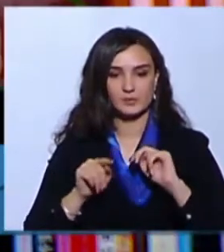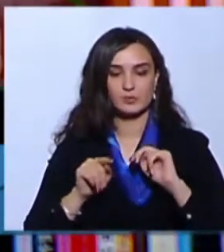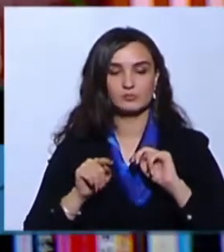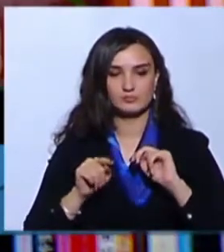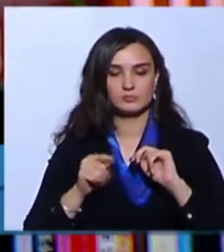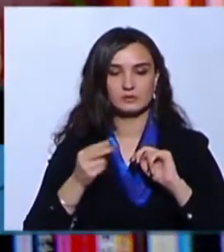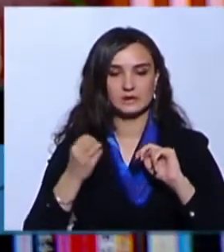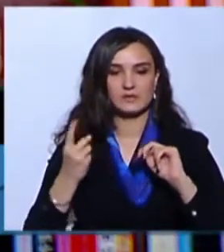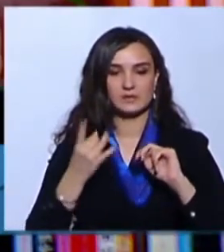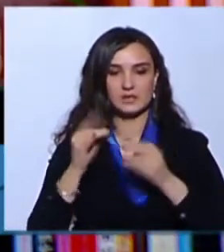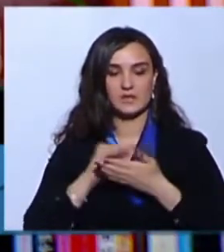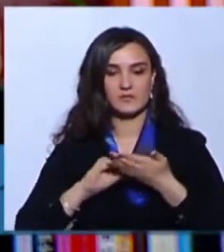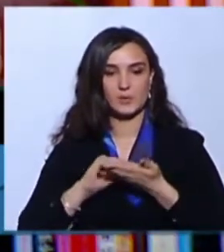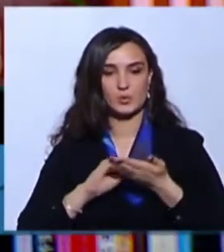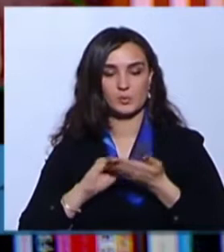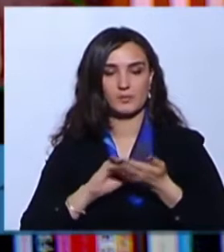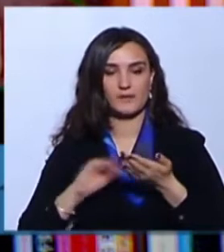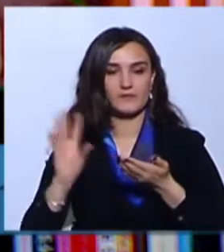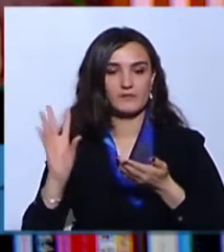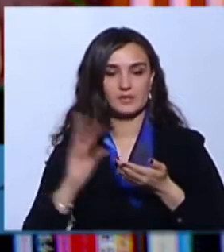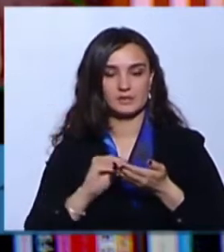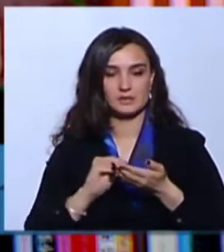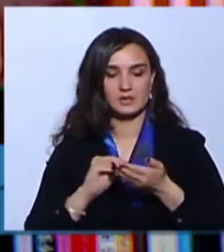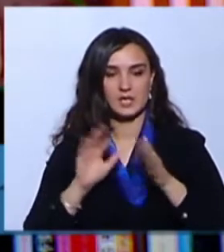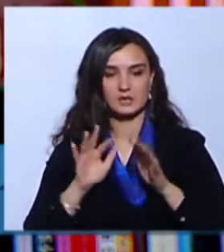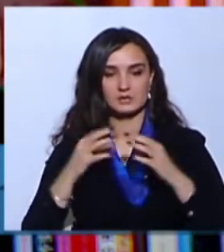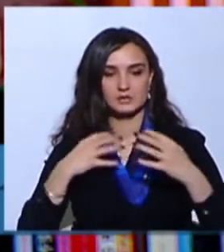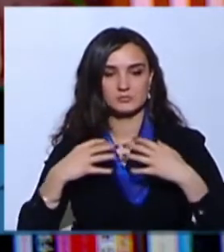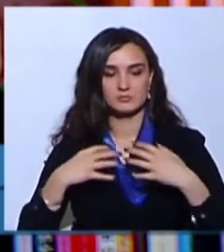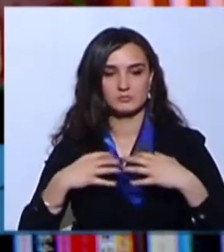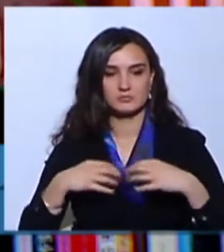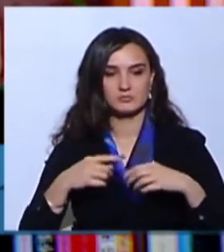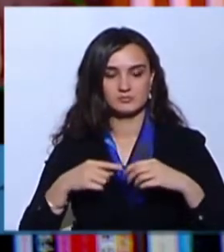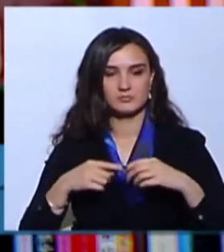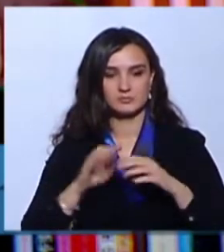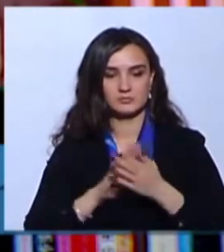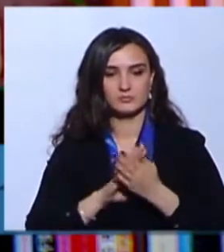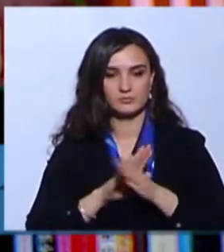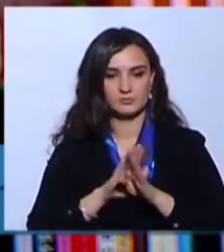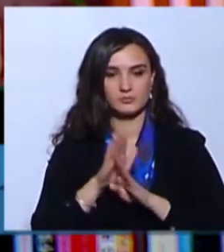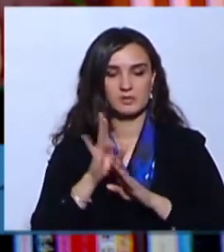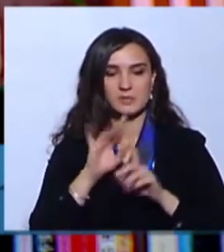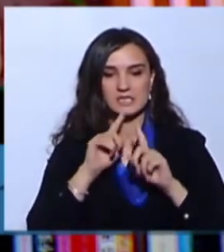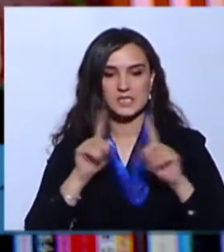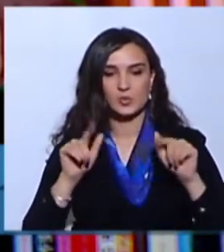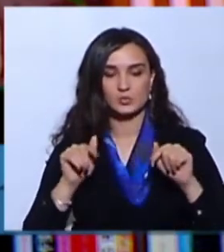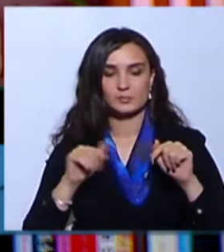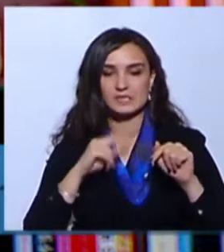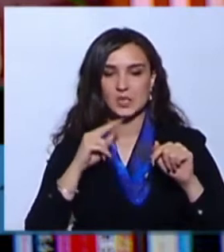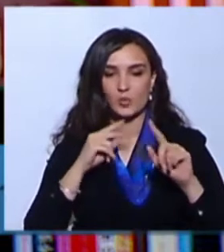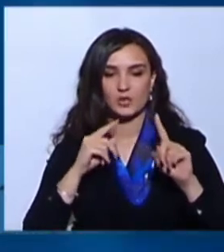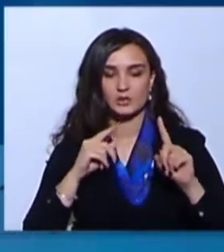დიახ კიდევ ერთხელ გავიმეორებ ანუ ყველა სეგმენტი ლორწოვანით არის ამოფენილი მაგრამ განსაკუთრებით